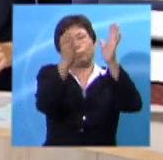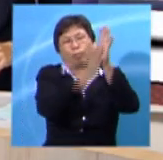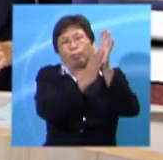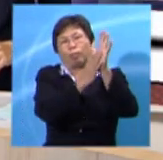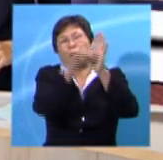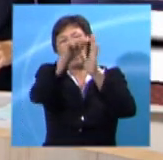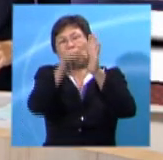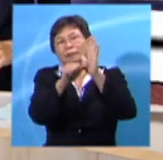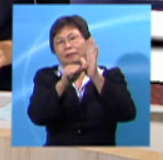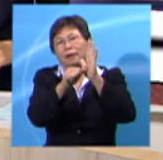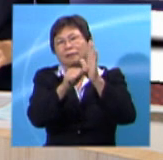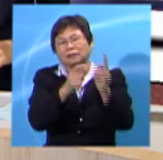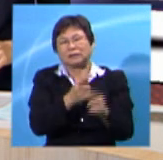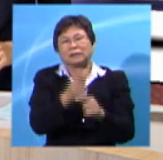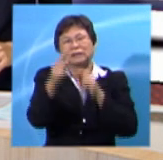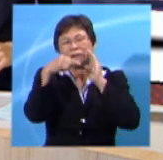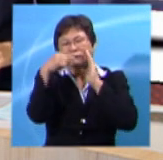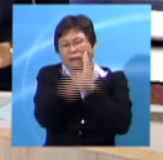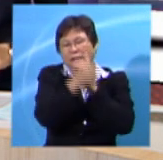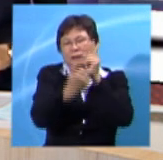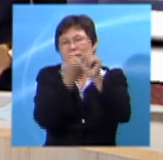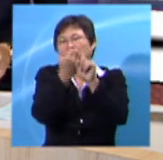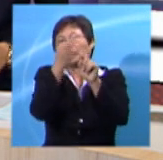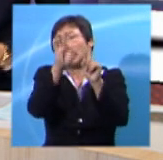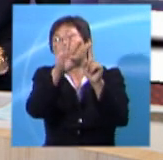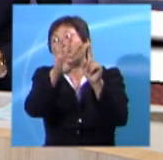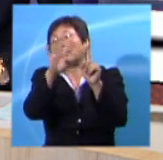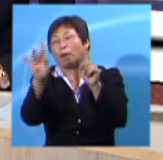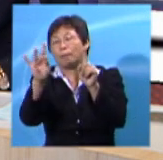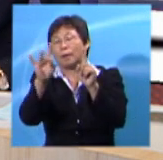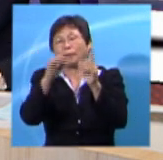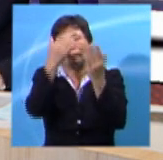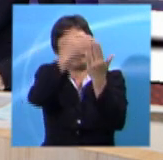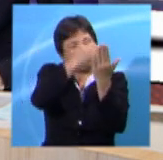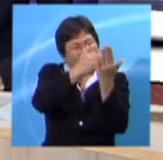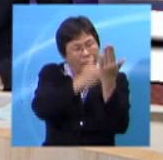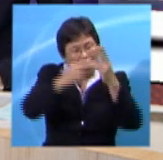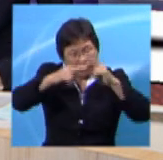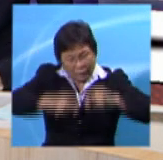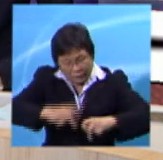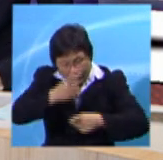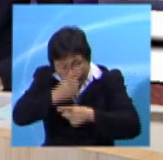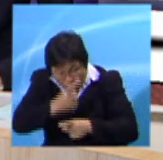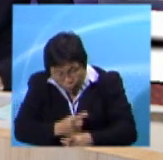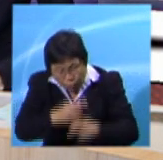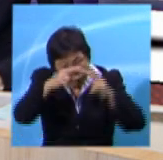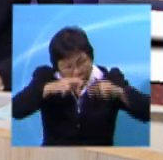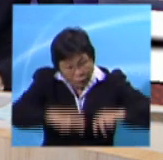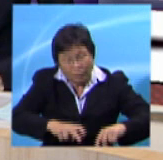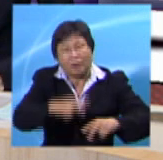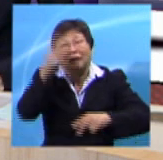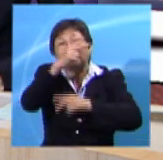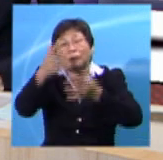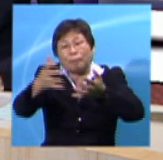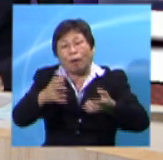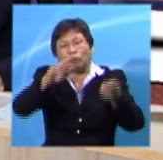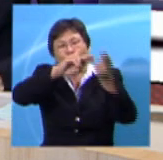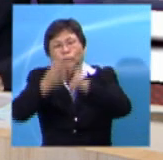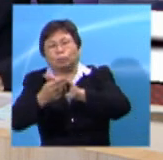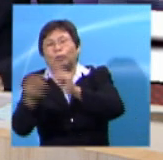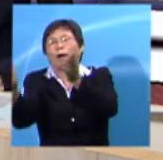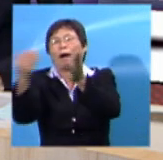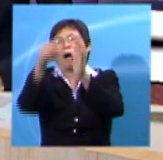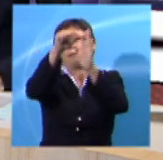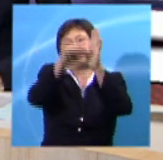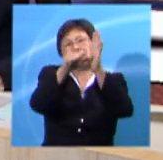akta hasutan 1948 antara komponen yang perlu dikaji semula dengan lebih teliti jika kerajaan berhasrat meminda semula